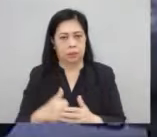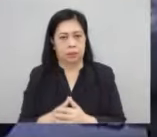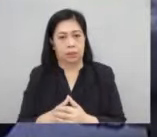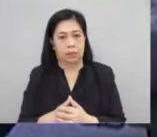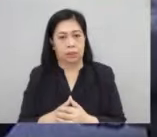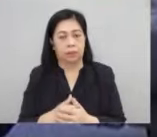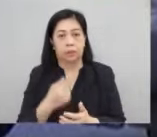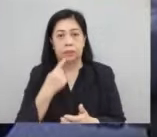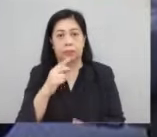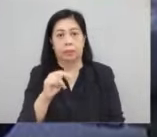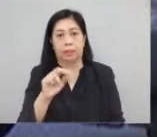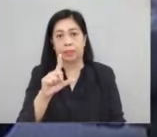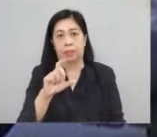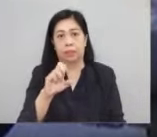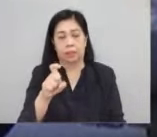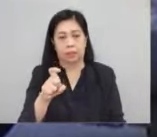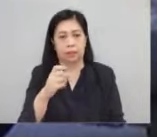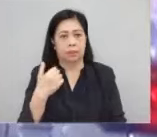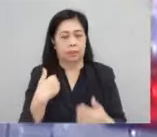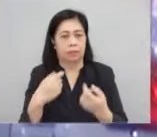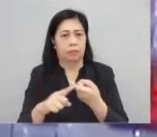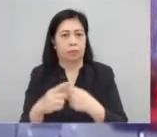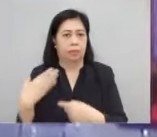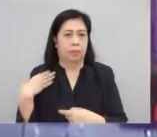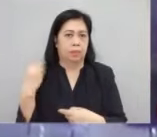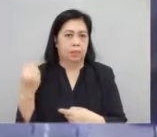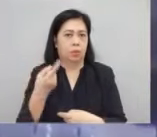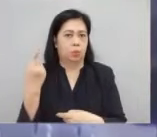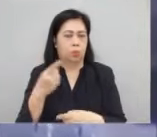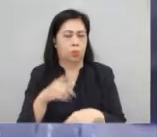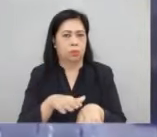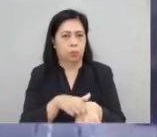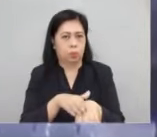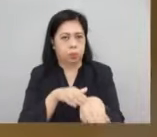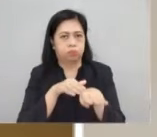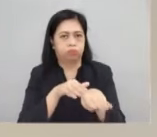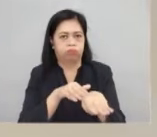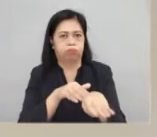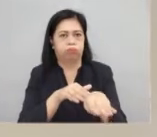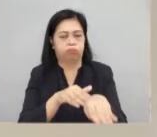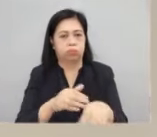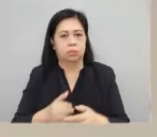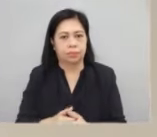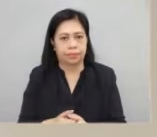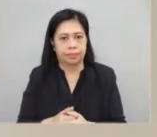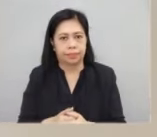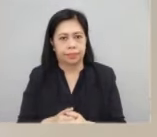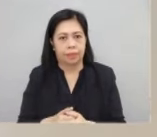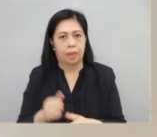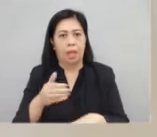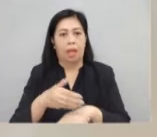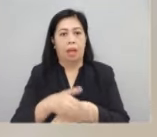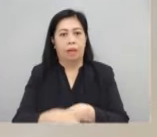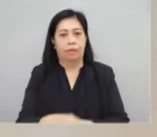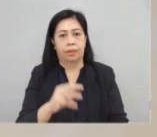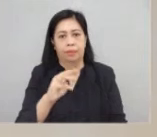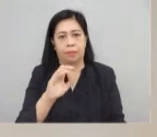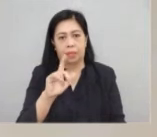NLEX management, tanging sa Balintawak Toll Plaza lang bumabagal ang mga sasakyan. After Mikawayan area